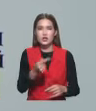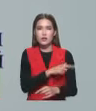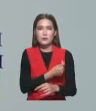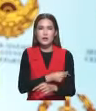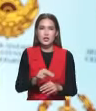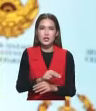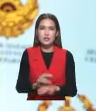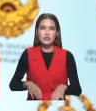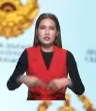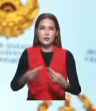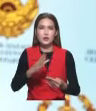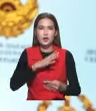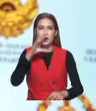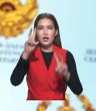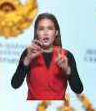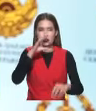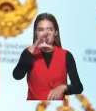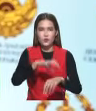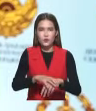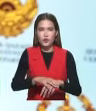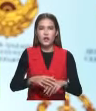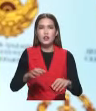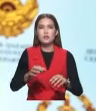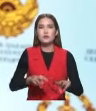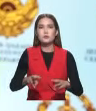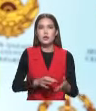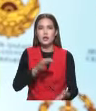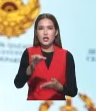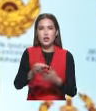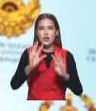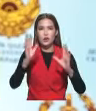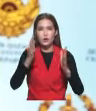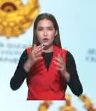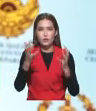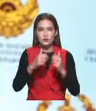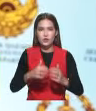қызметкерлеріне берілді. Аталған факті бойынша сотқа дейінгі тергеу жүргізілуде, оқиғаның мән-жайы анықталып жатыр.